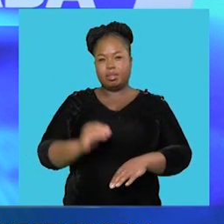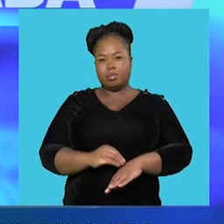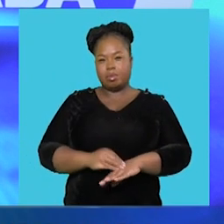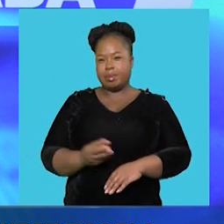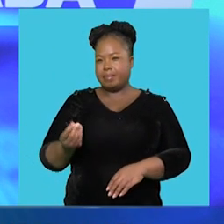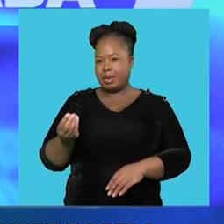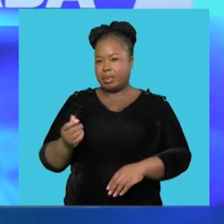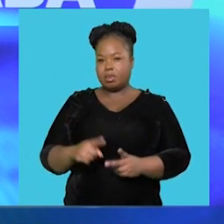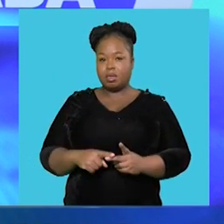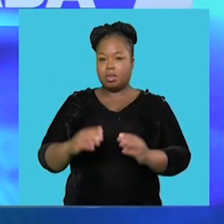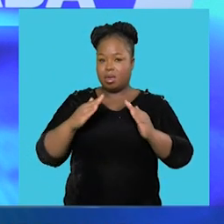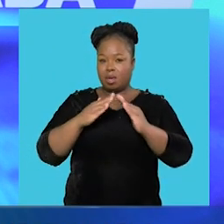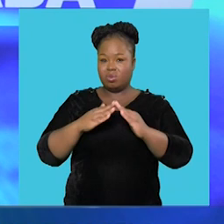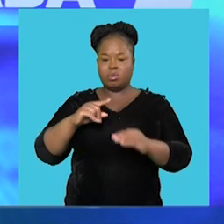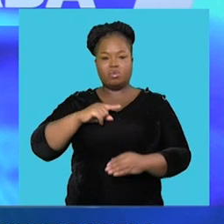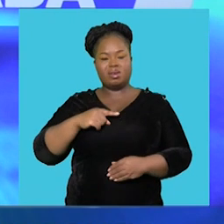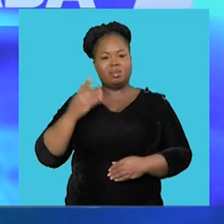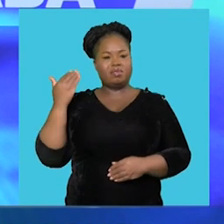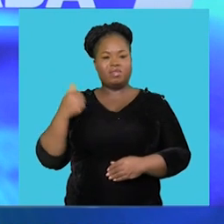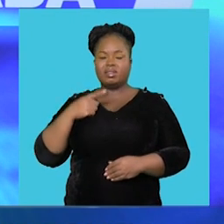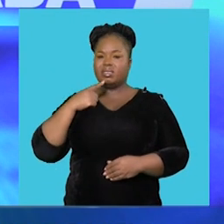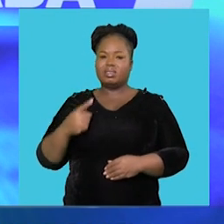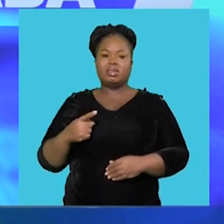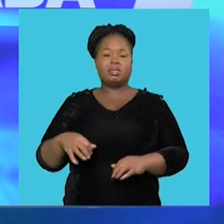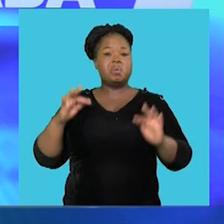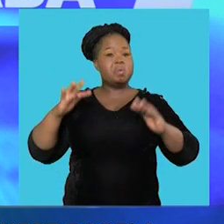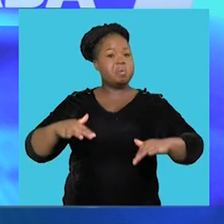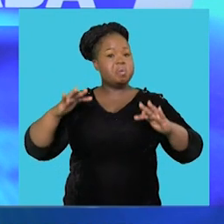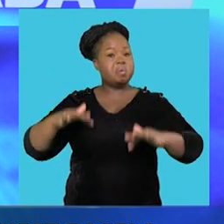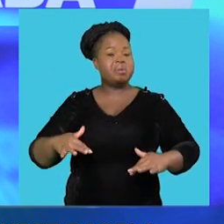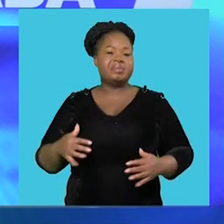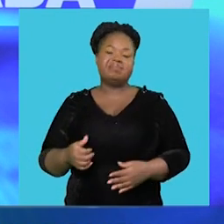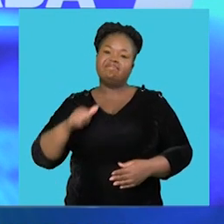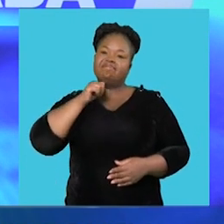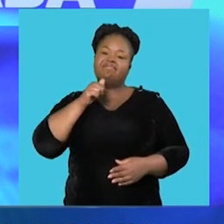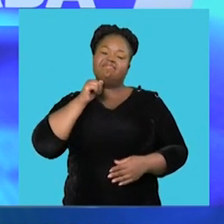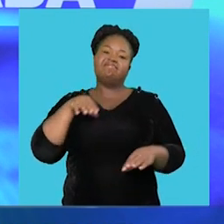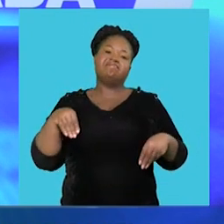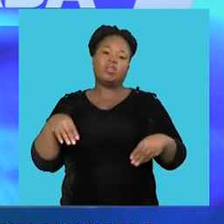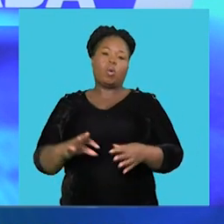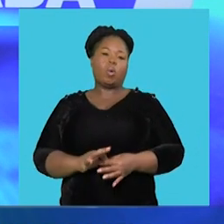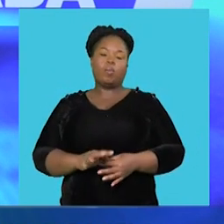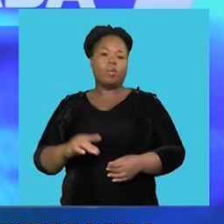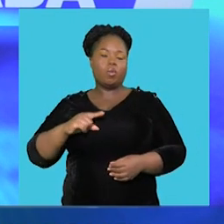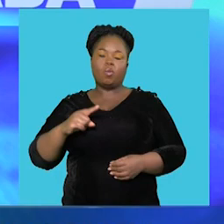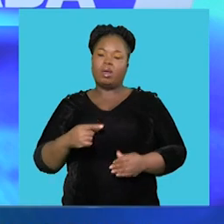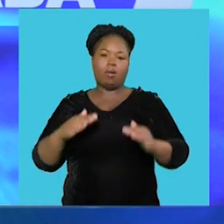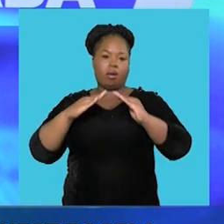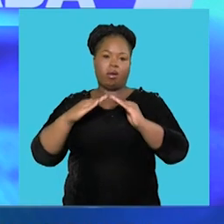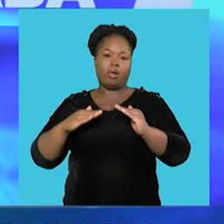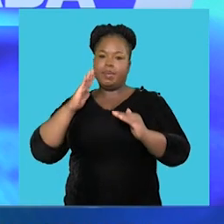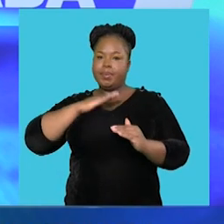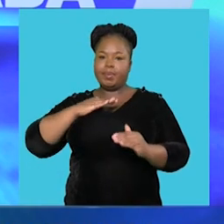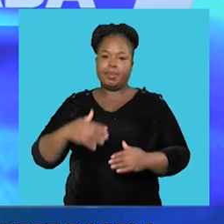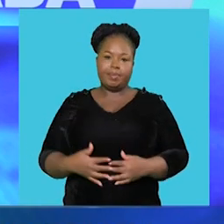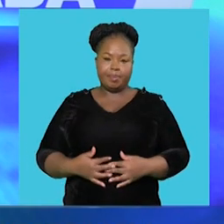zezi maline zindu. Lapo ngebeweze kuna ugutu malineta, baya po kele iga ugutibesale makaya, njengu babenge na awo umpeme.